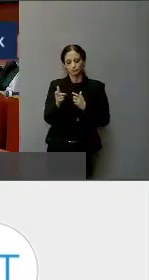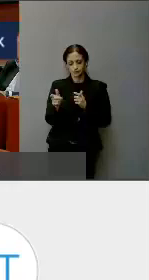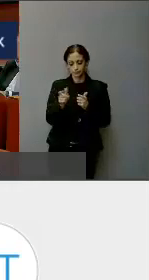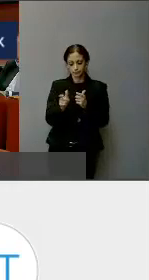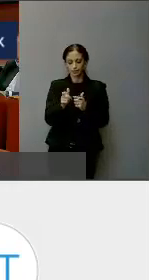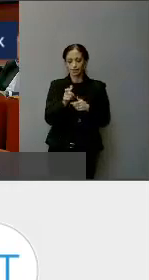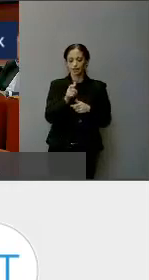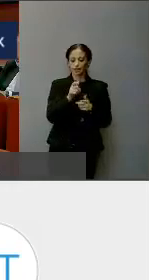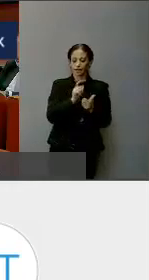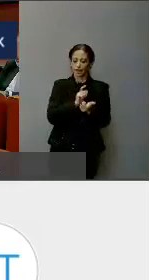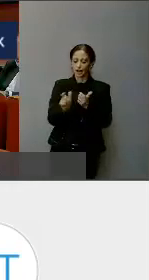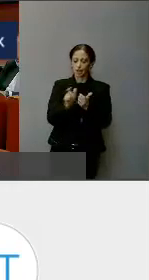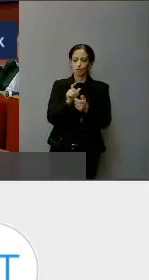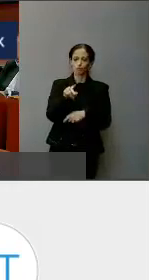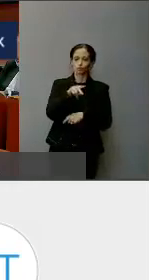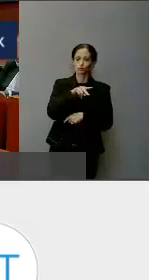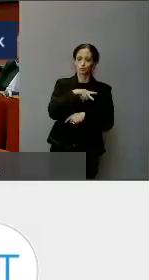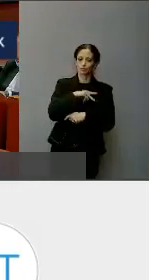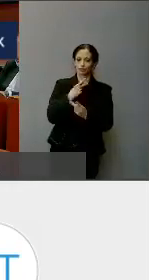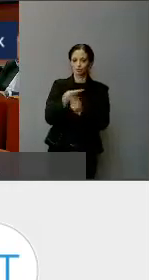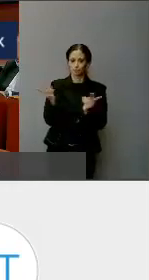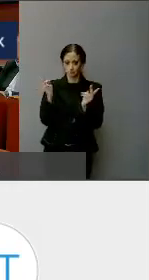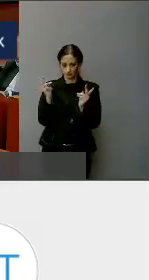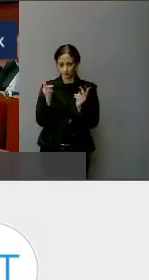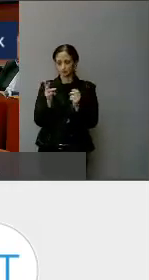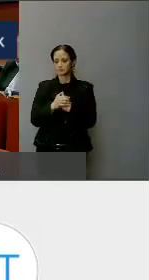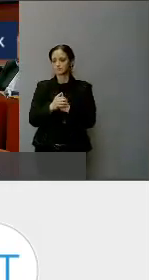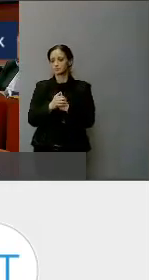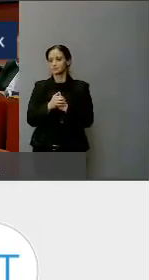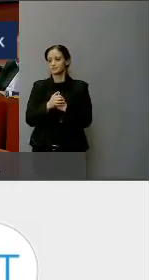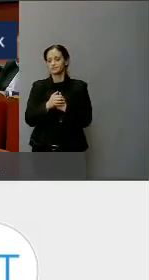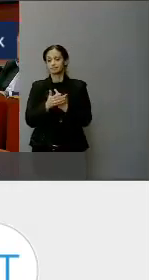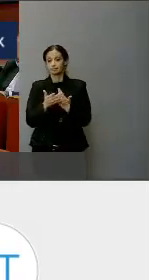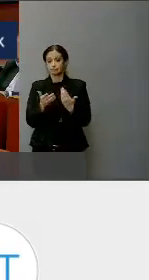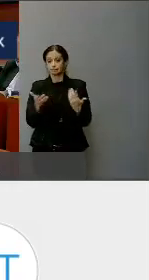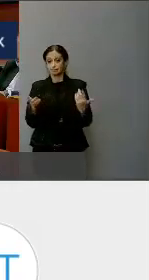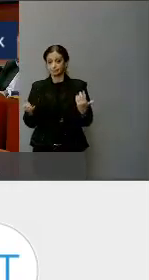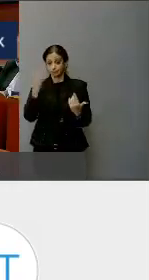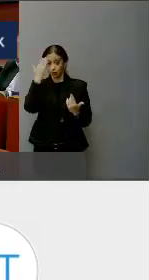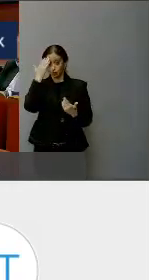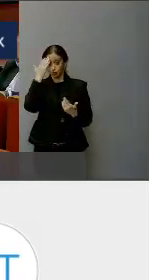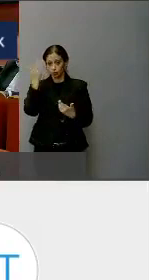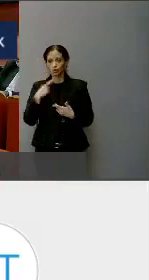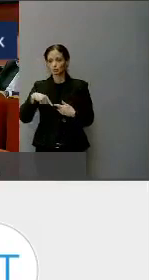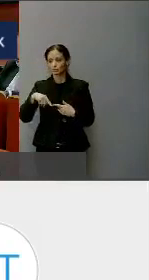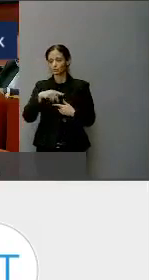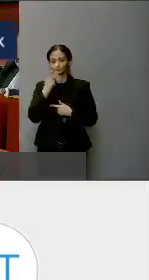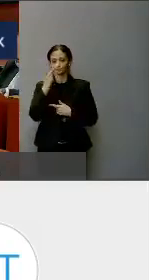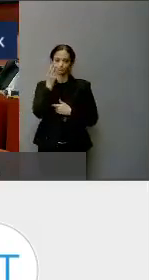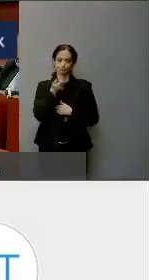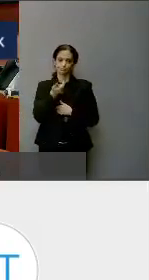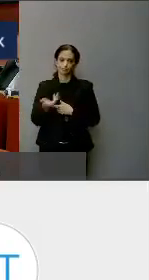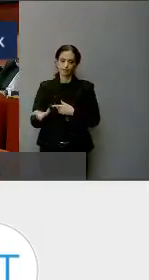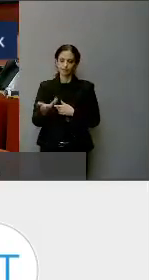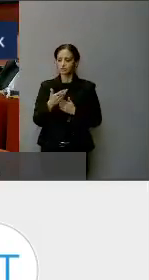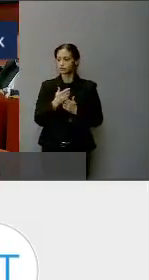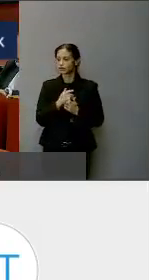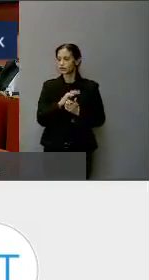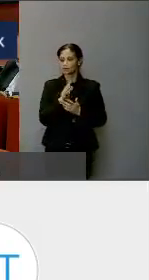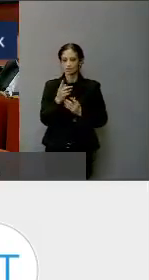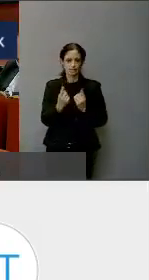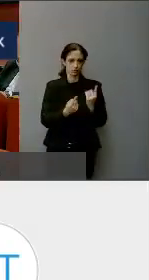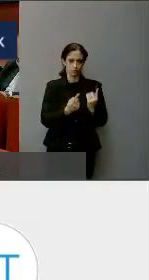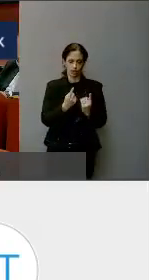e purtroppo abbiamo già assistito diciamo in altre situazioni dove